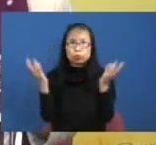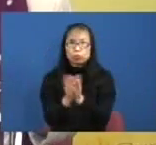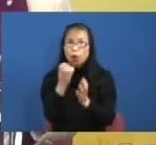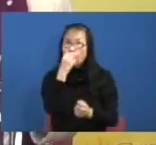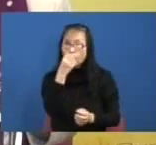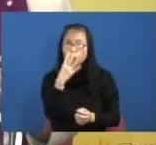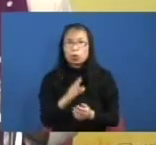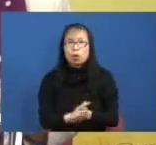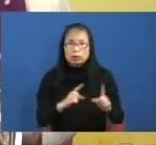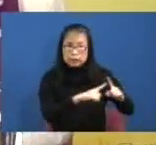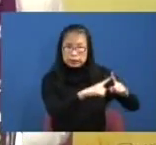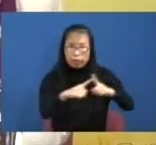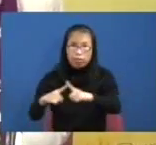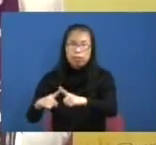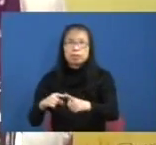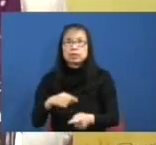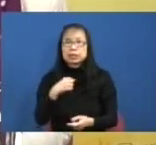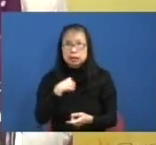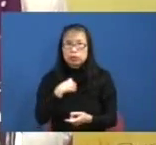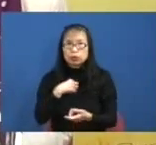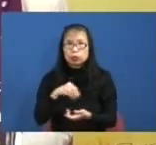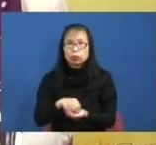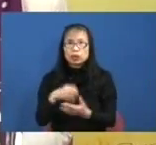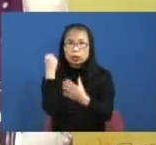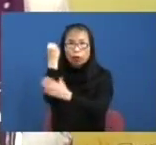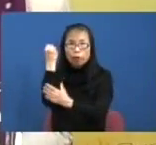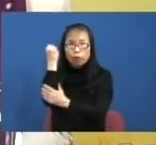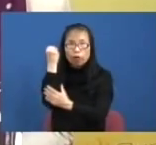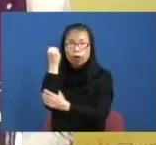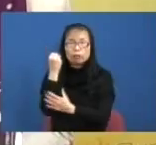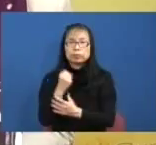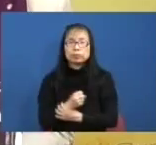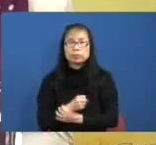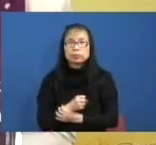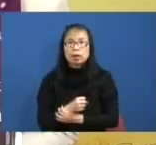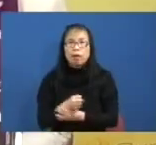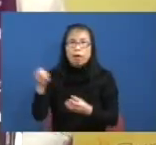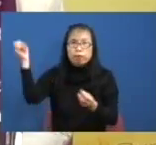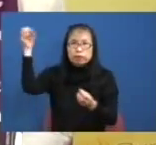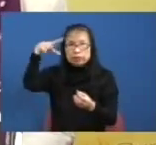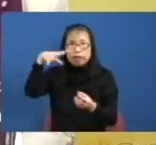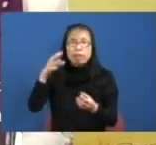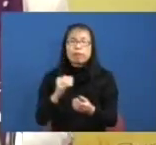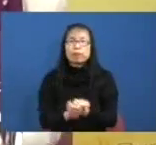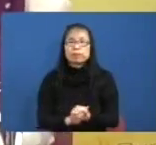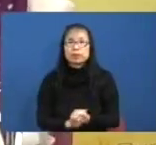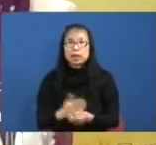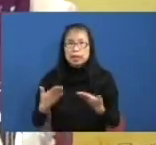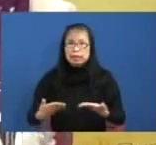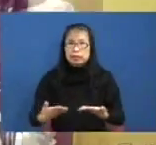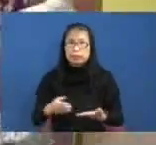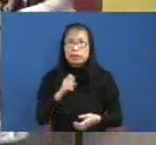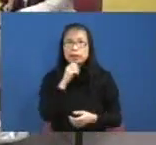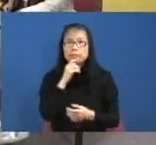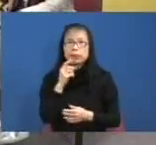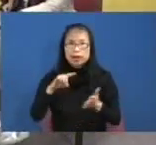都市民咧都有一定嘅防呢個抗呢個輻射嘅意識。咁今日亦都有電